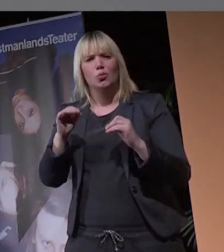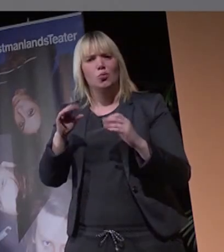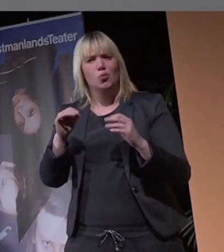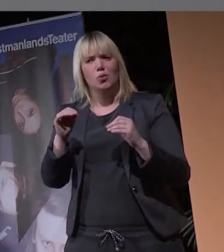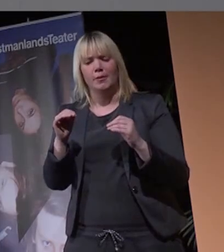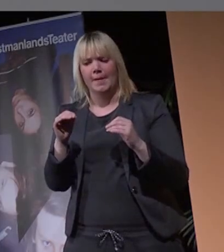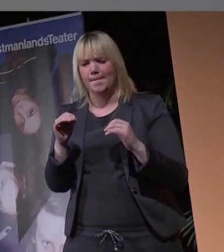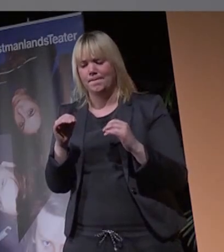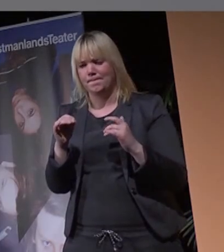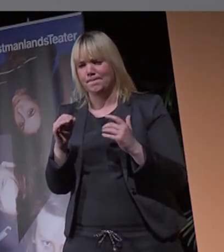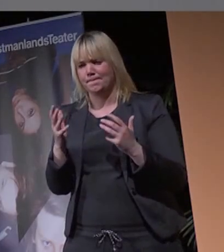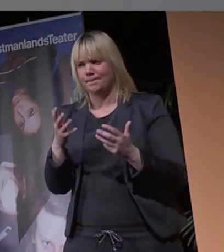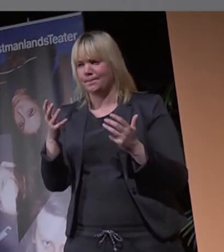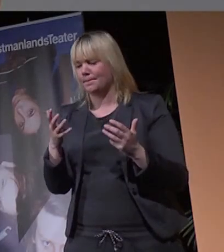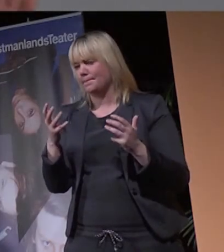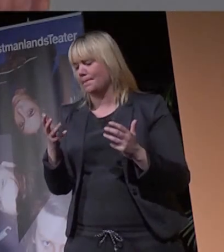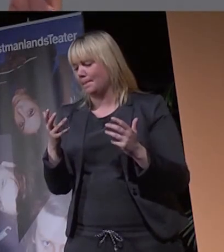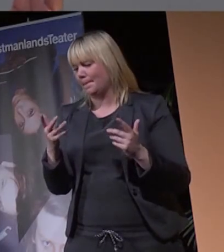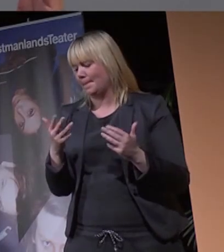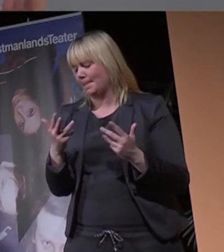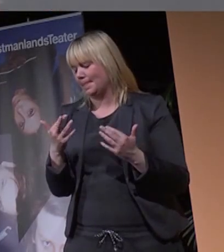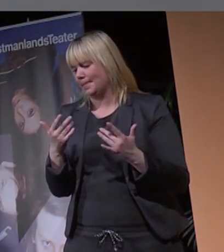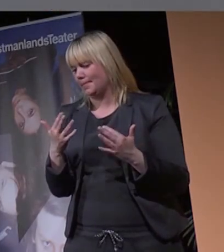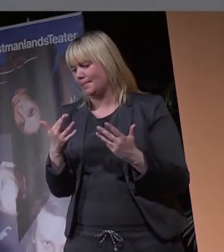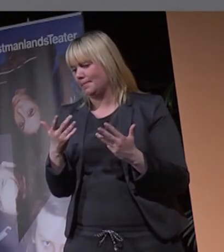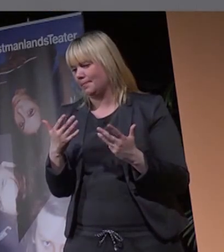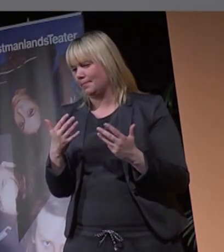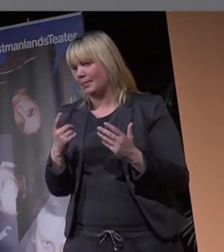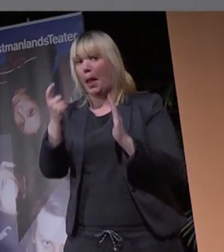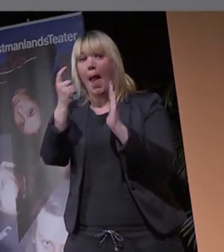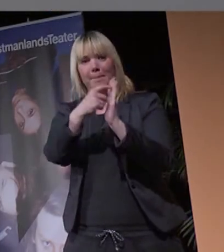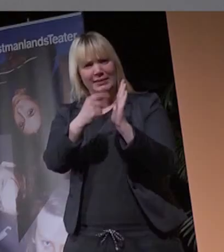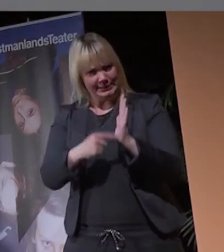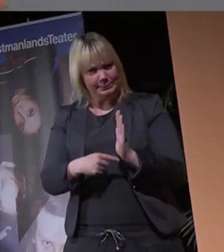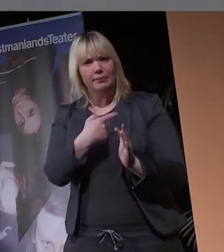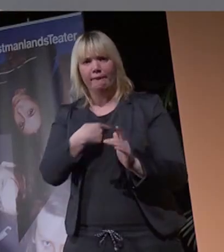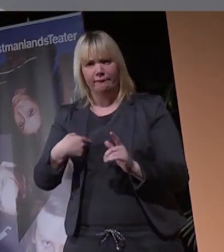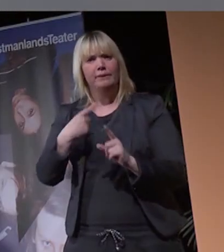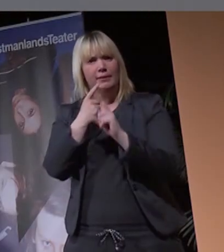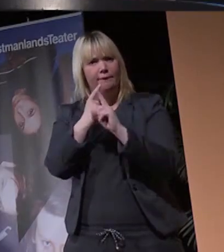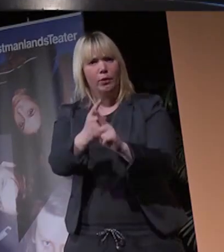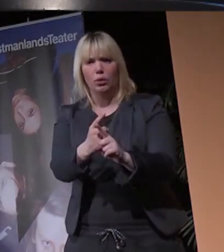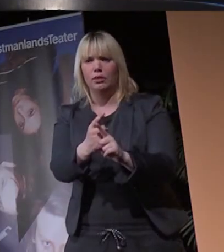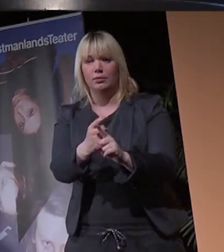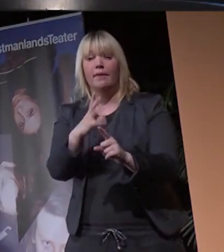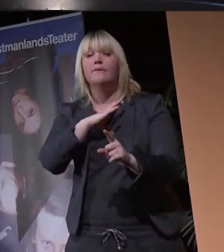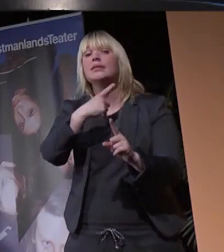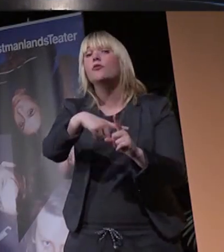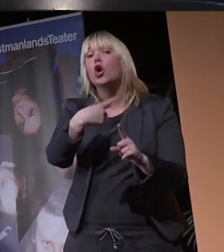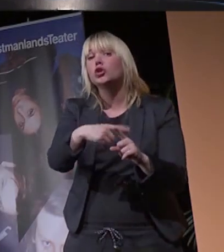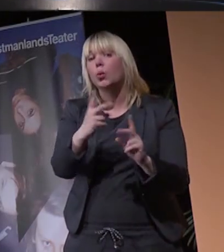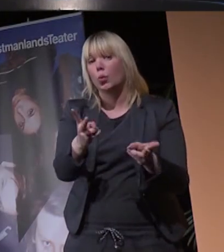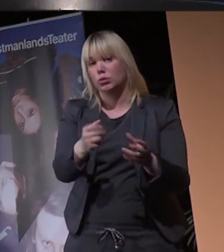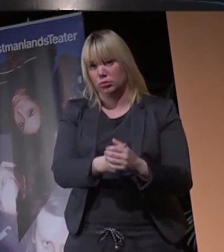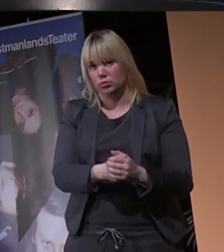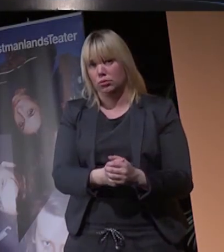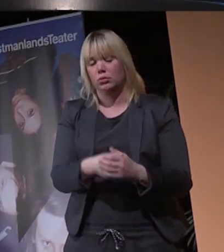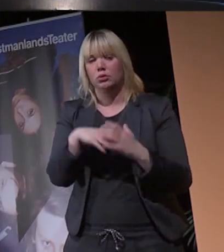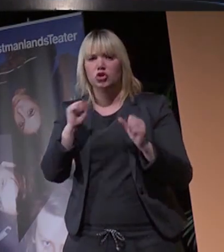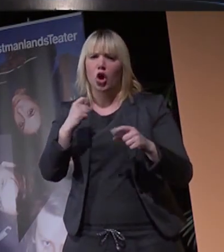bara vartannat år ut med allting. Och så hade de väldigt mycket tid däremellan att möta utövarna. Jag vet. Och det här har jag